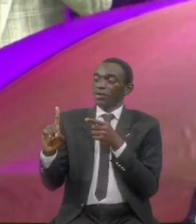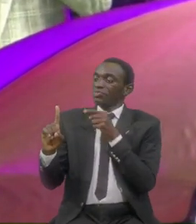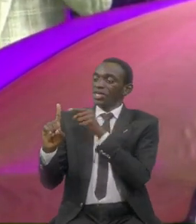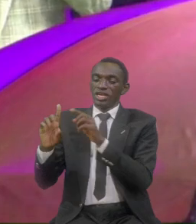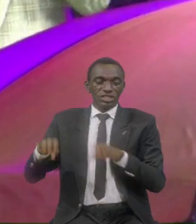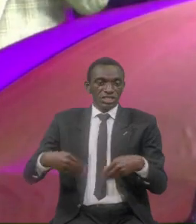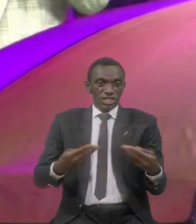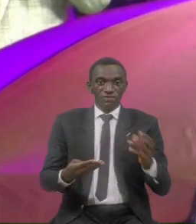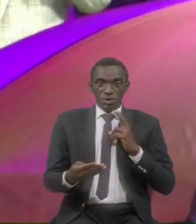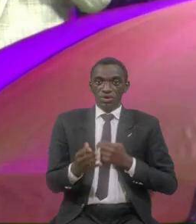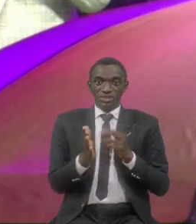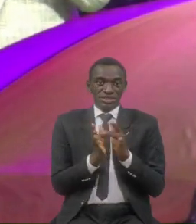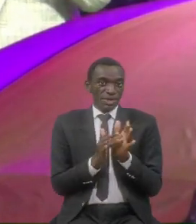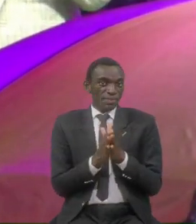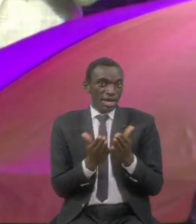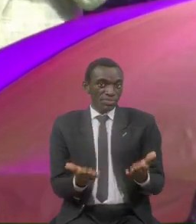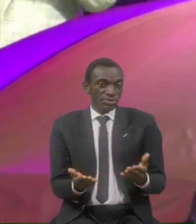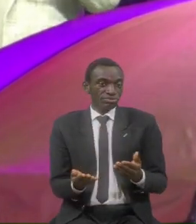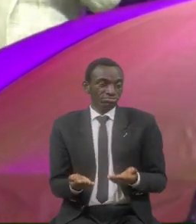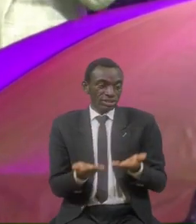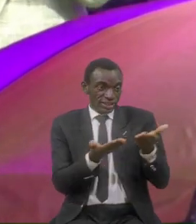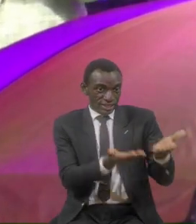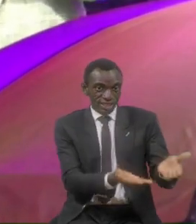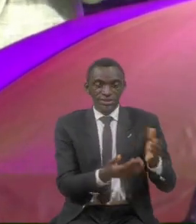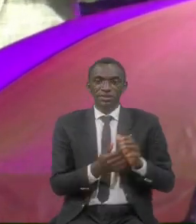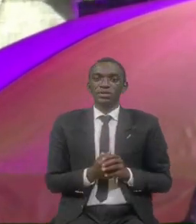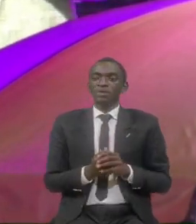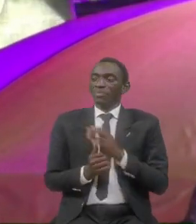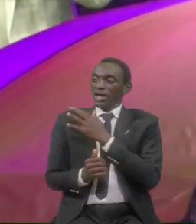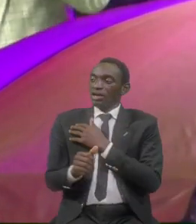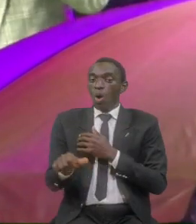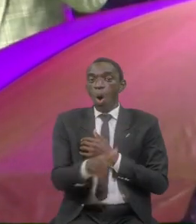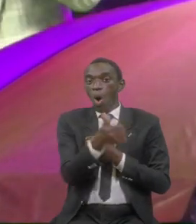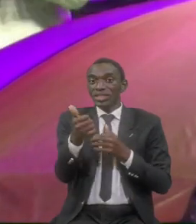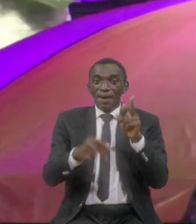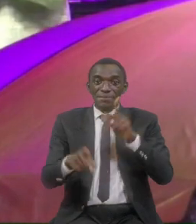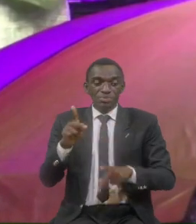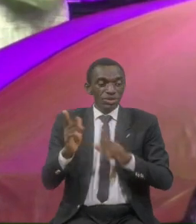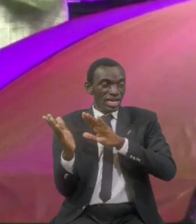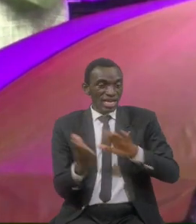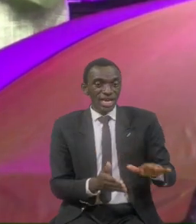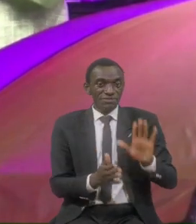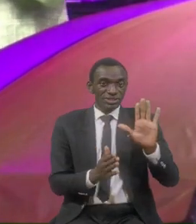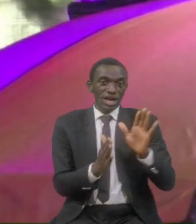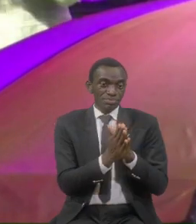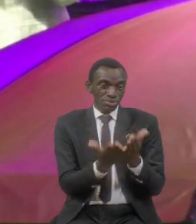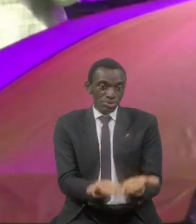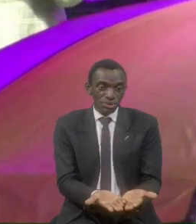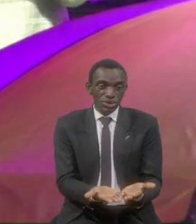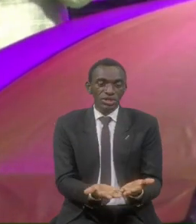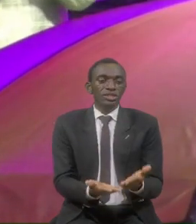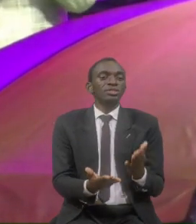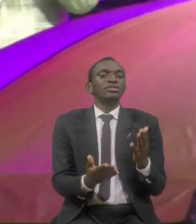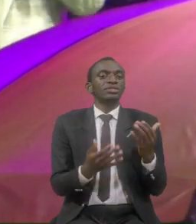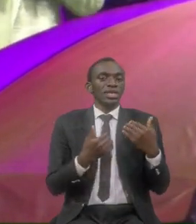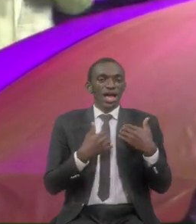Gihatag niya ang Biblia ug gibili niya dinhi sa atoa. All the other people that left any book behind, death conquered them.